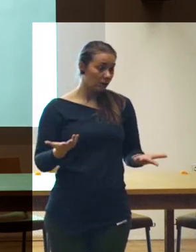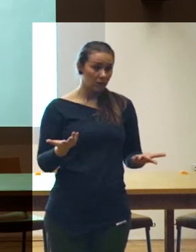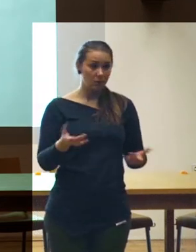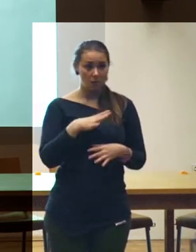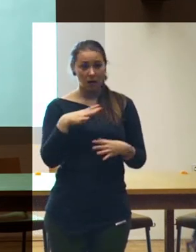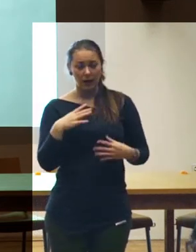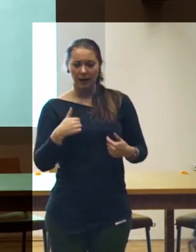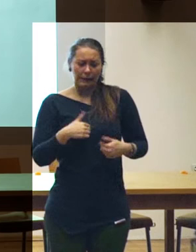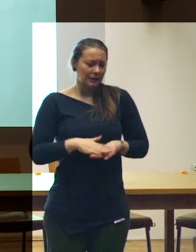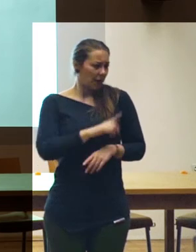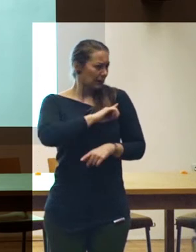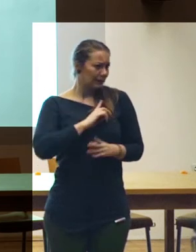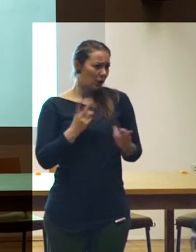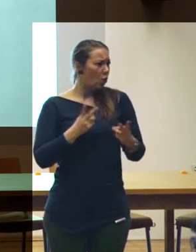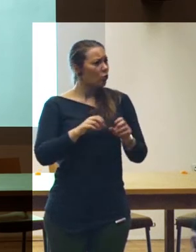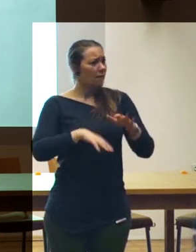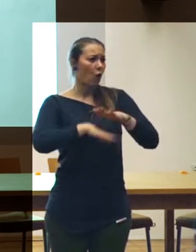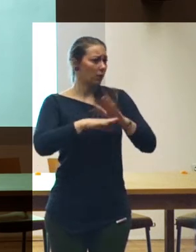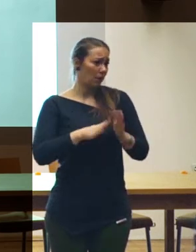To samé vlastně,